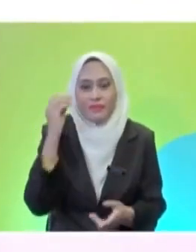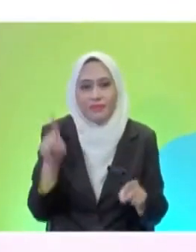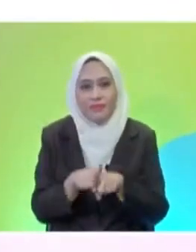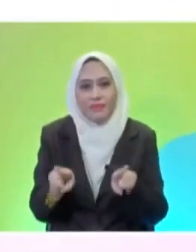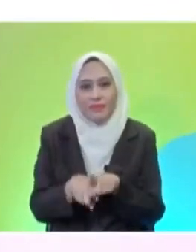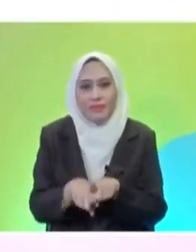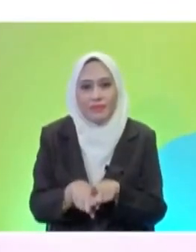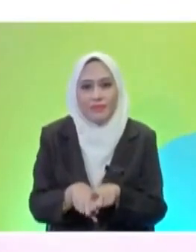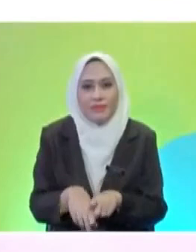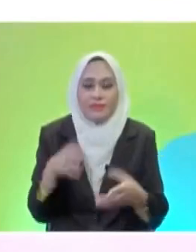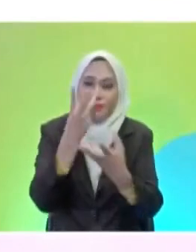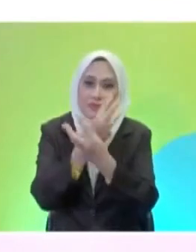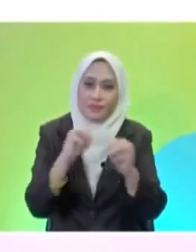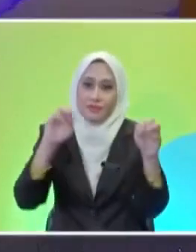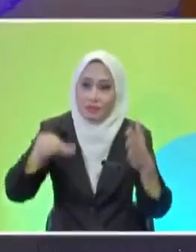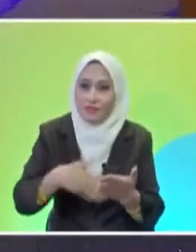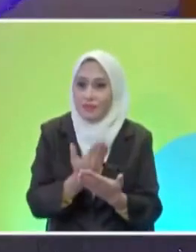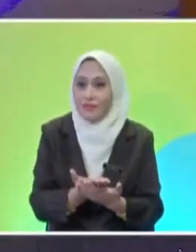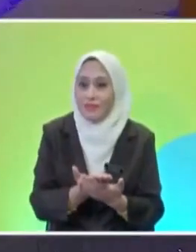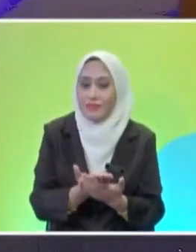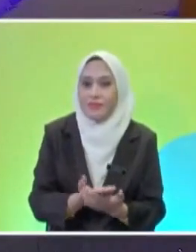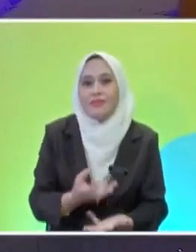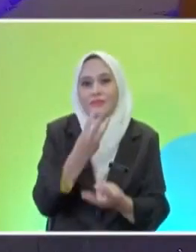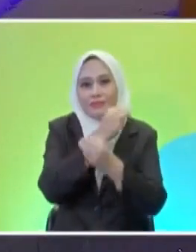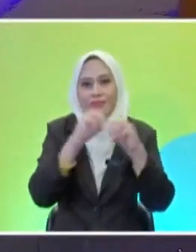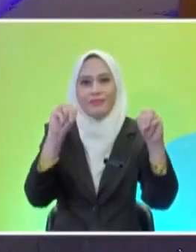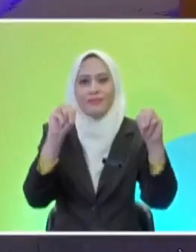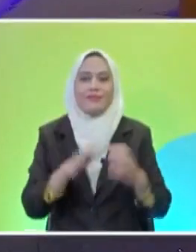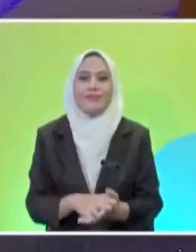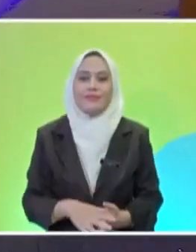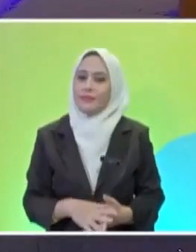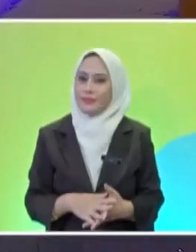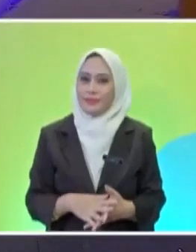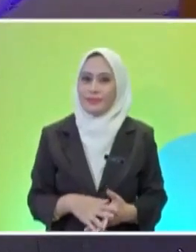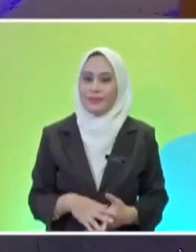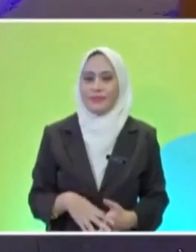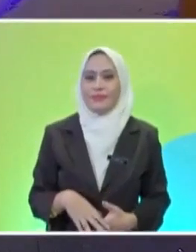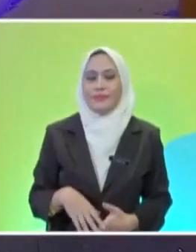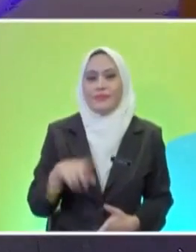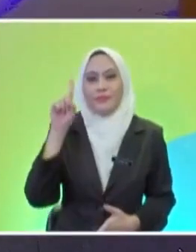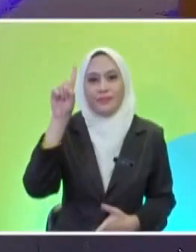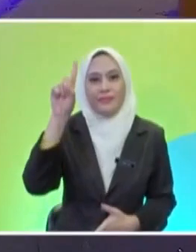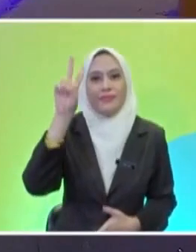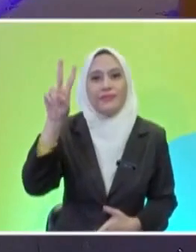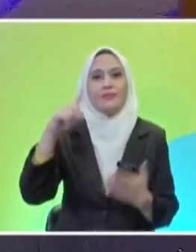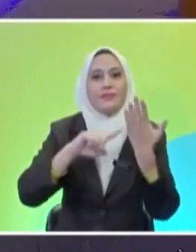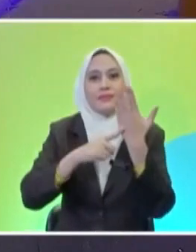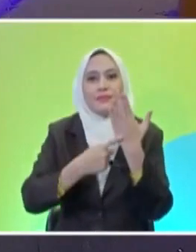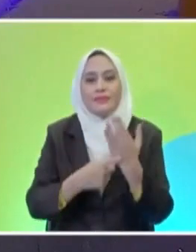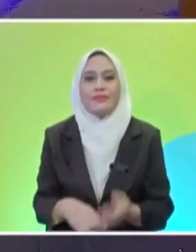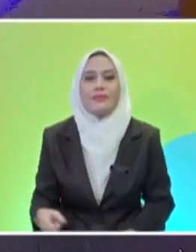loceng. Bersedia Hanif? Bersedia cikgu, murid-murid. Semua dah sedia. Okey. Jom. 1, 2,